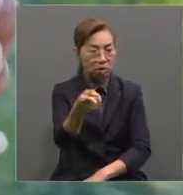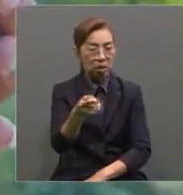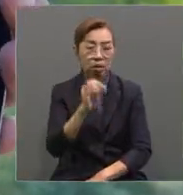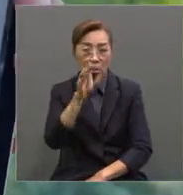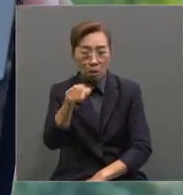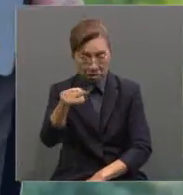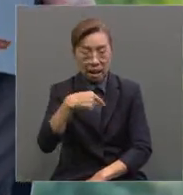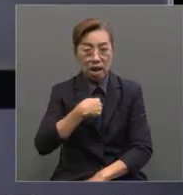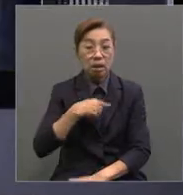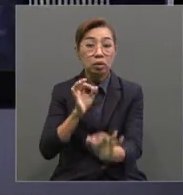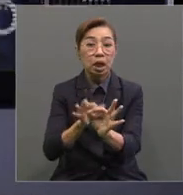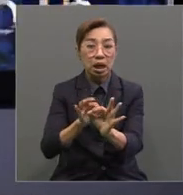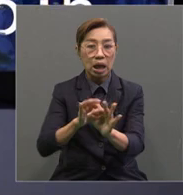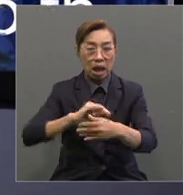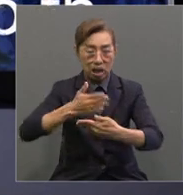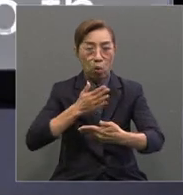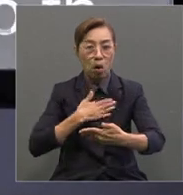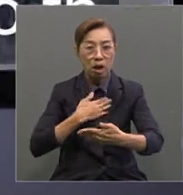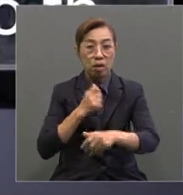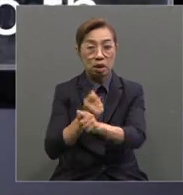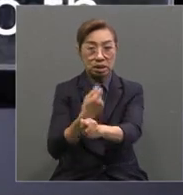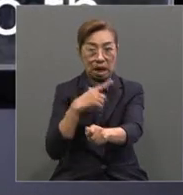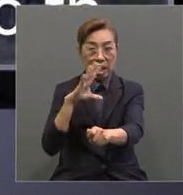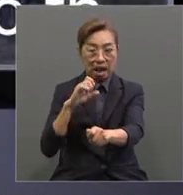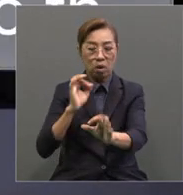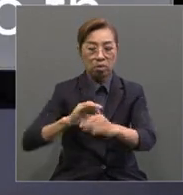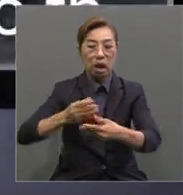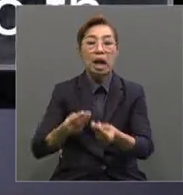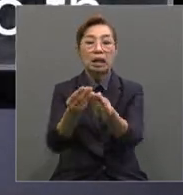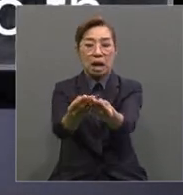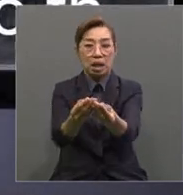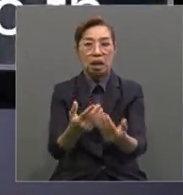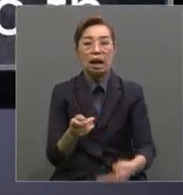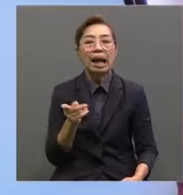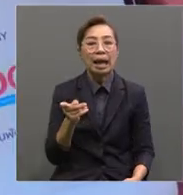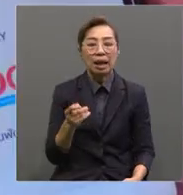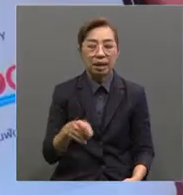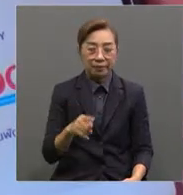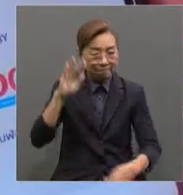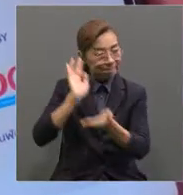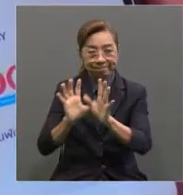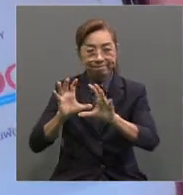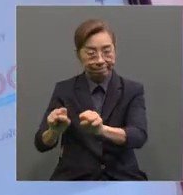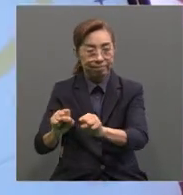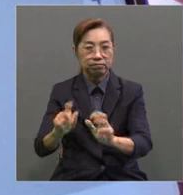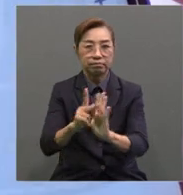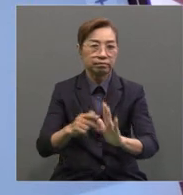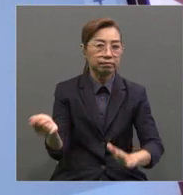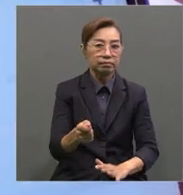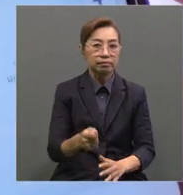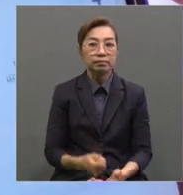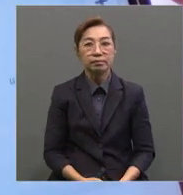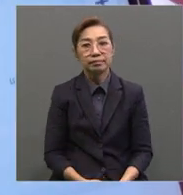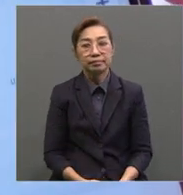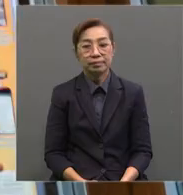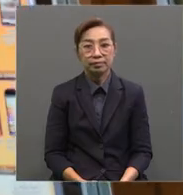รับจ้างเปิดบัญชีธนาคารในราคา 500บาทจะมีการนำตัวส่งพนักงานสอบสวนเพื่อดำเนินคดีต่อไปนะคะอย่างช่วง